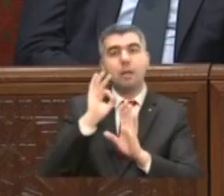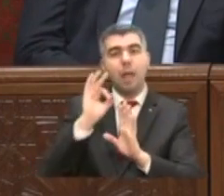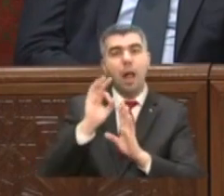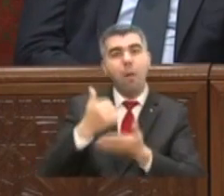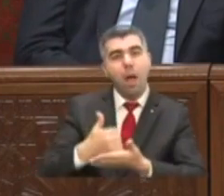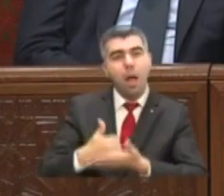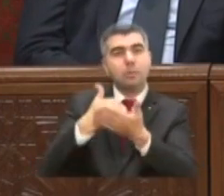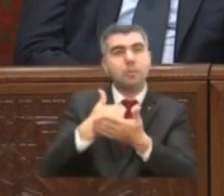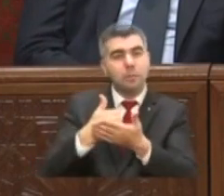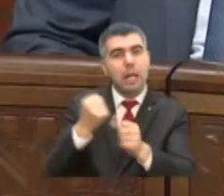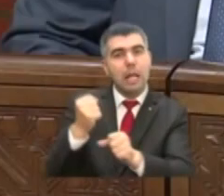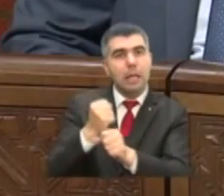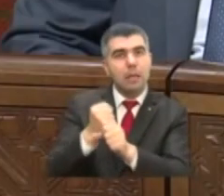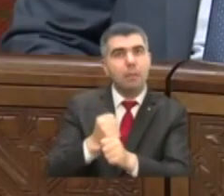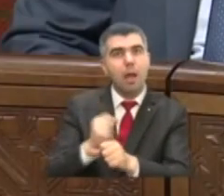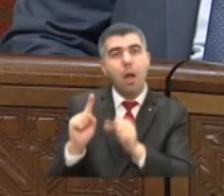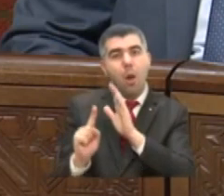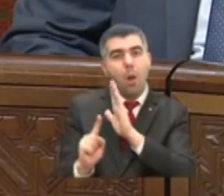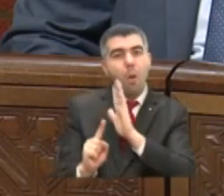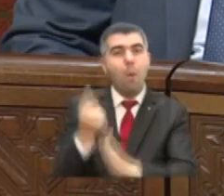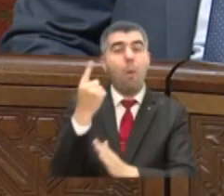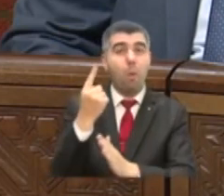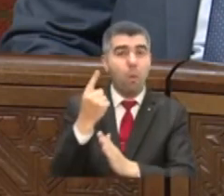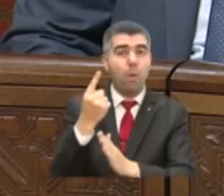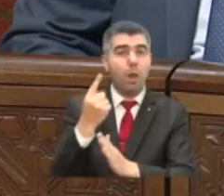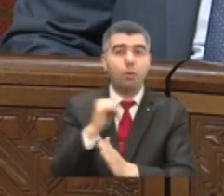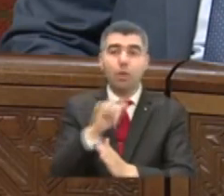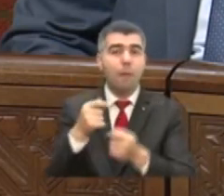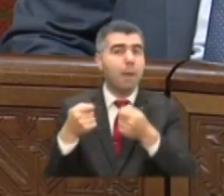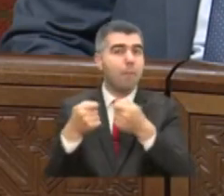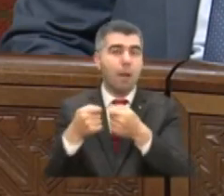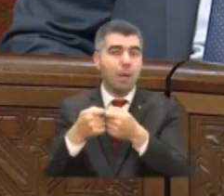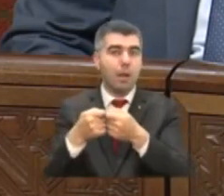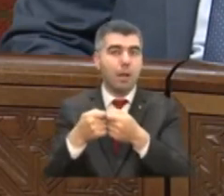الإعاقة، ورد في مرسوم أول مرة في مرسوم في